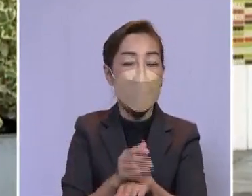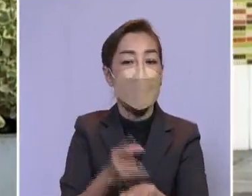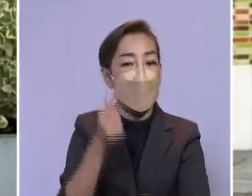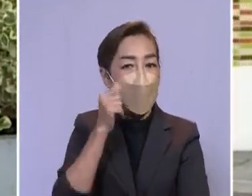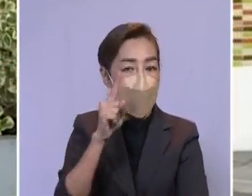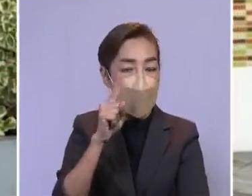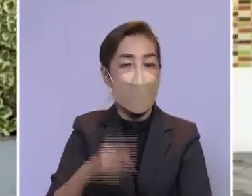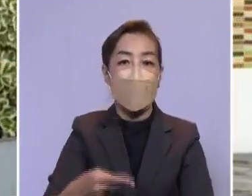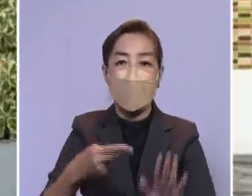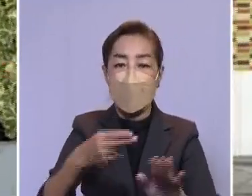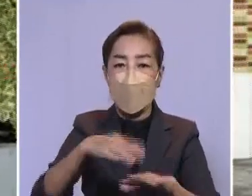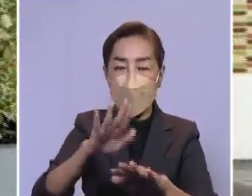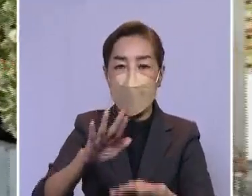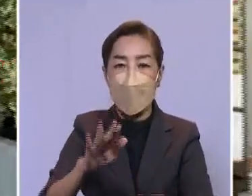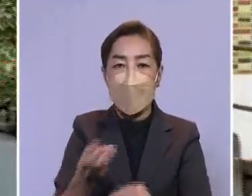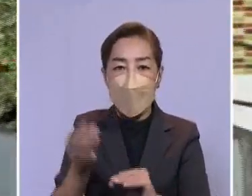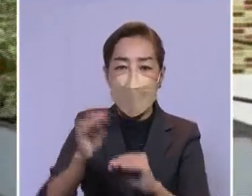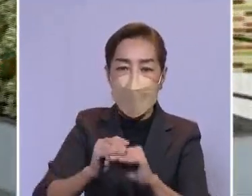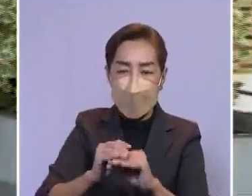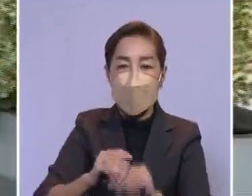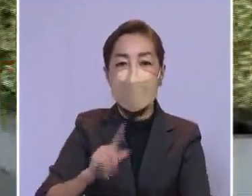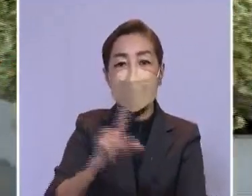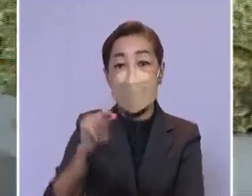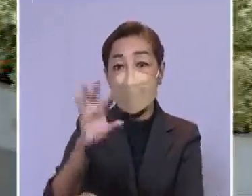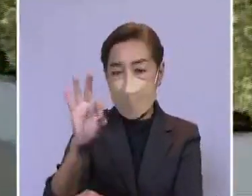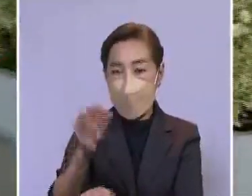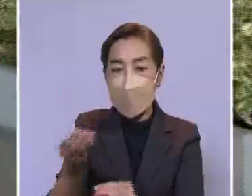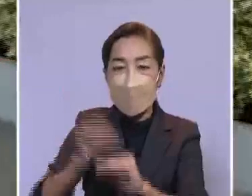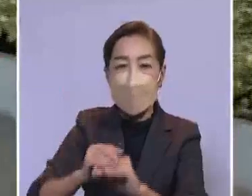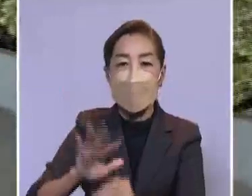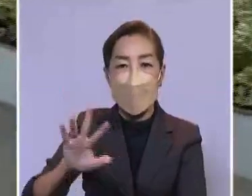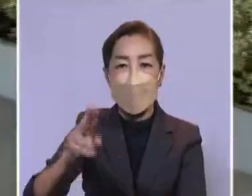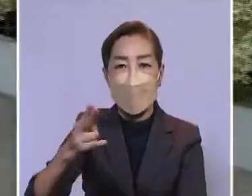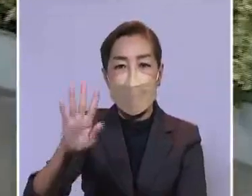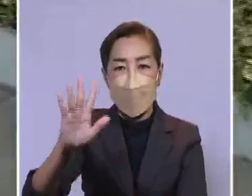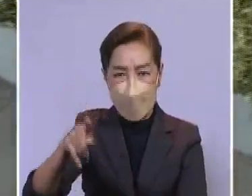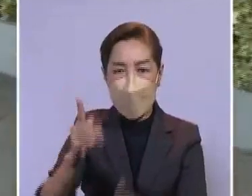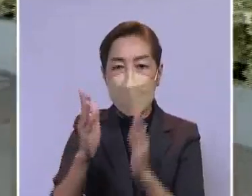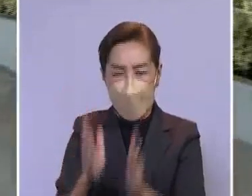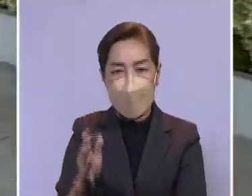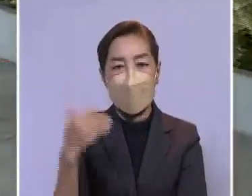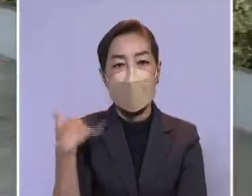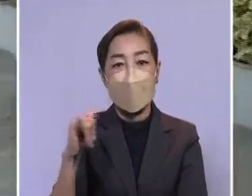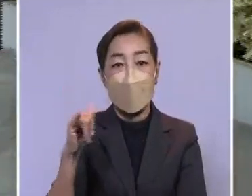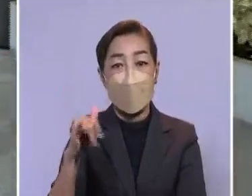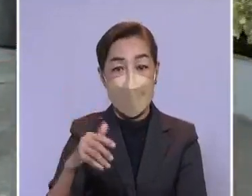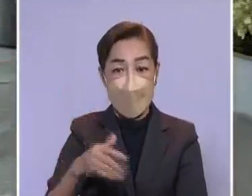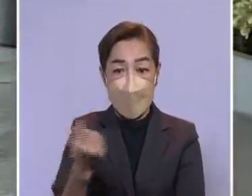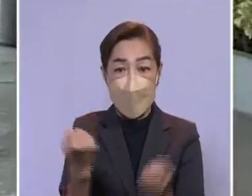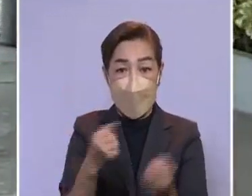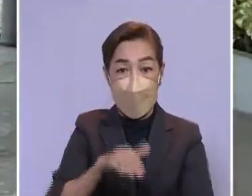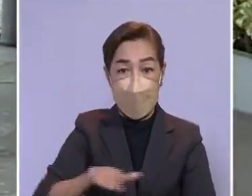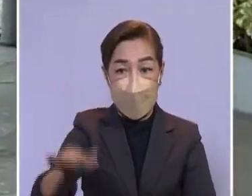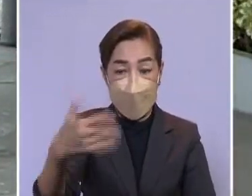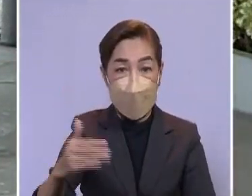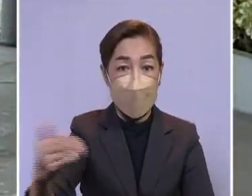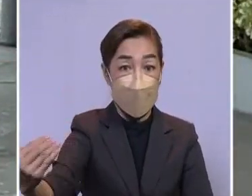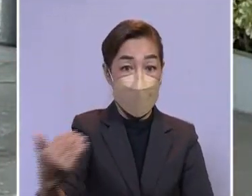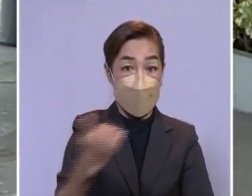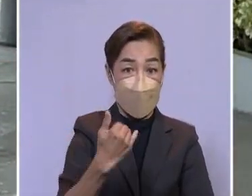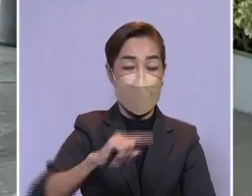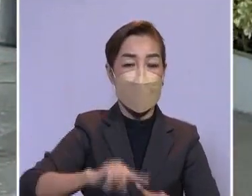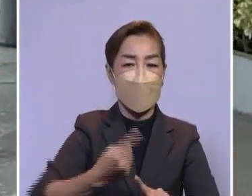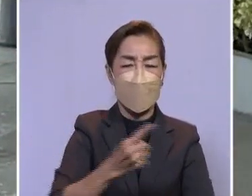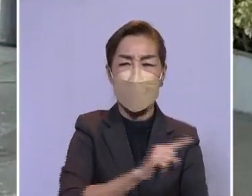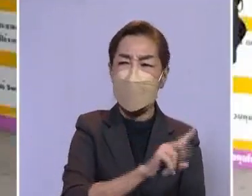เป็น 55,000คนในวันที่ 29ธันวาคมและตัวเลขากลับโดยเฉพาะวันที่ 2และ 3